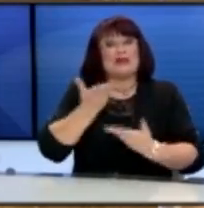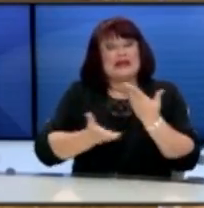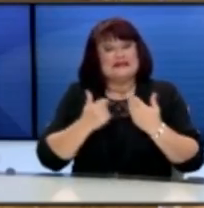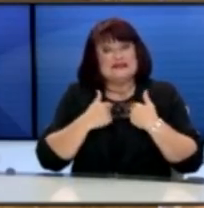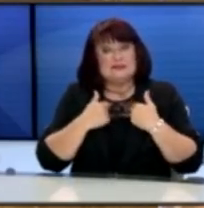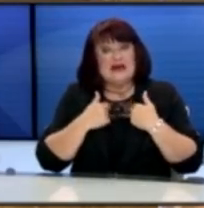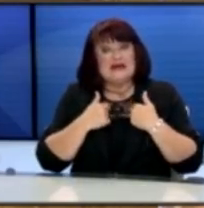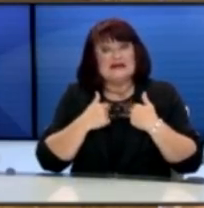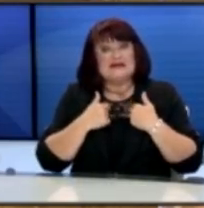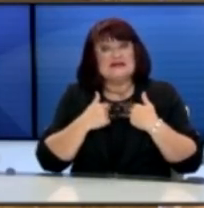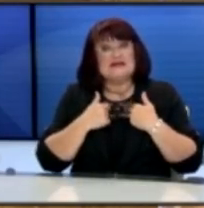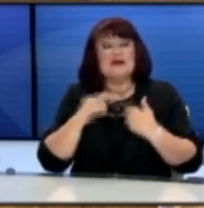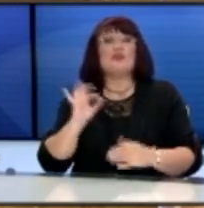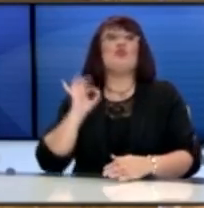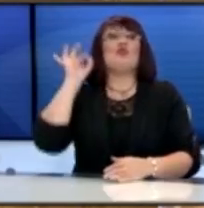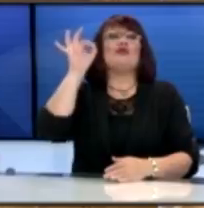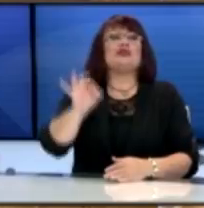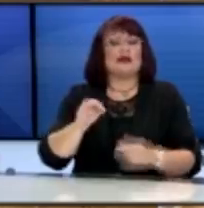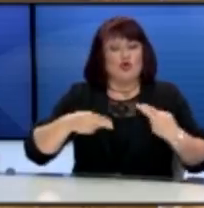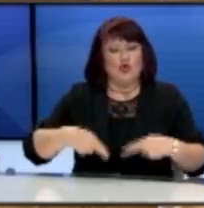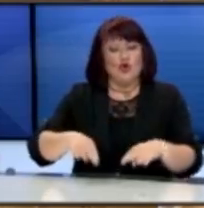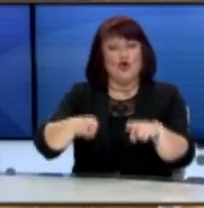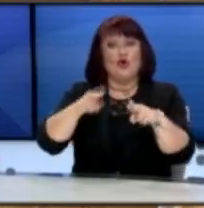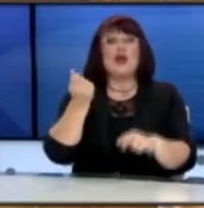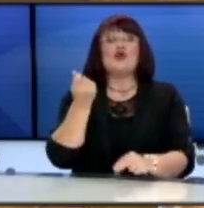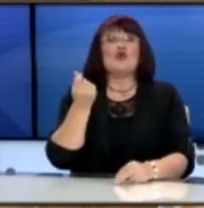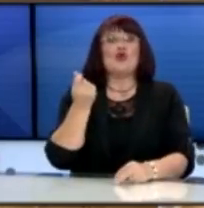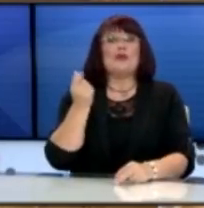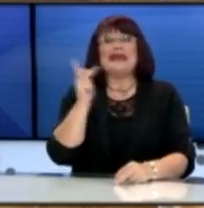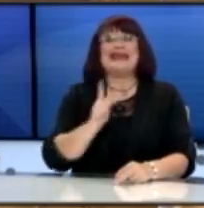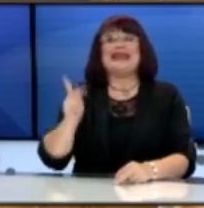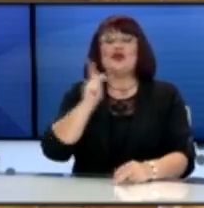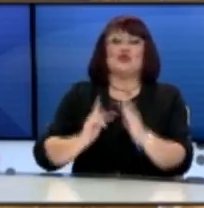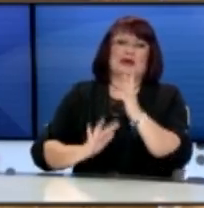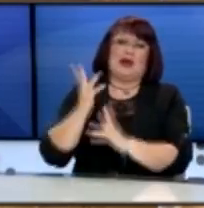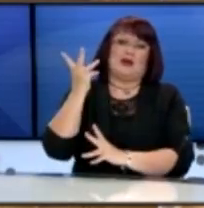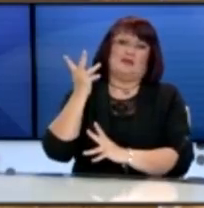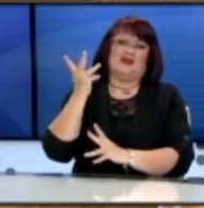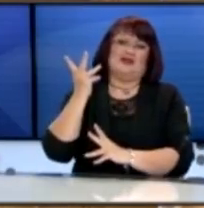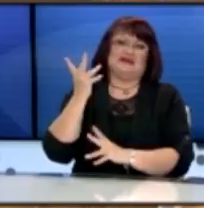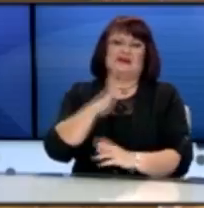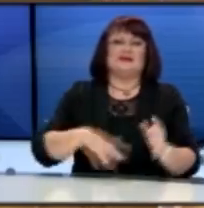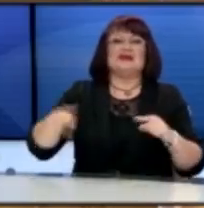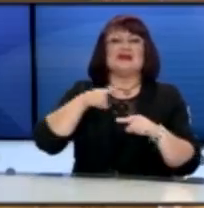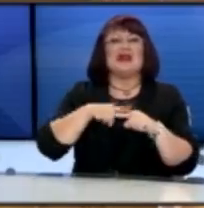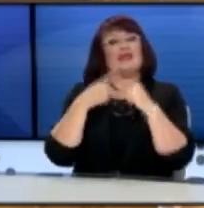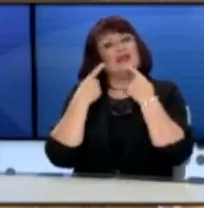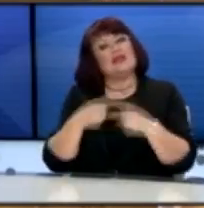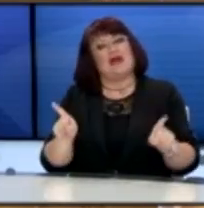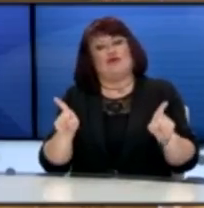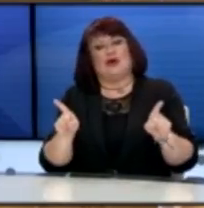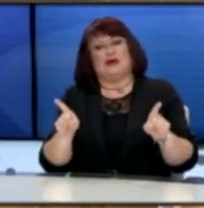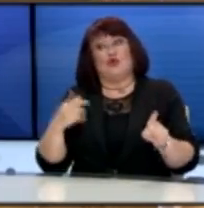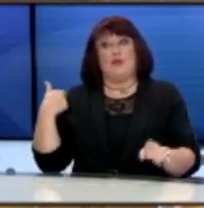ταυτόχρονα μας οδηγούν και σε ένα δρόμο οικονομικής και κοινωνικής ανάπτυξης του τόπου μας διαφορετικό από ό,τι